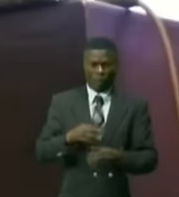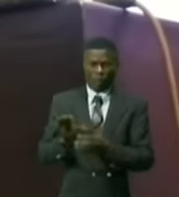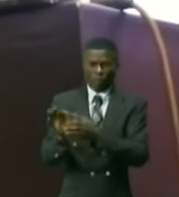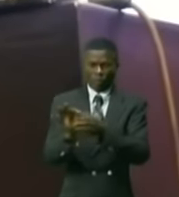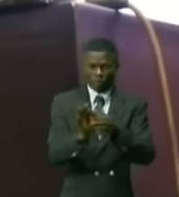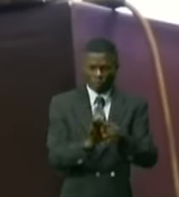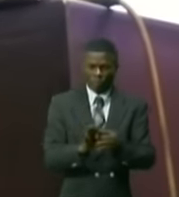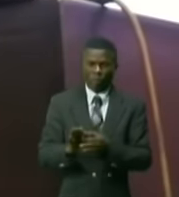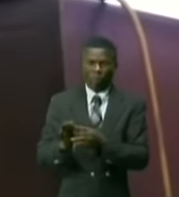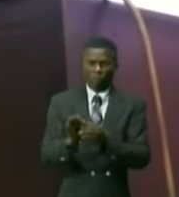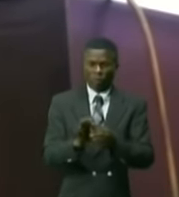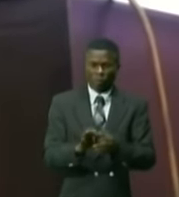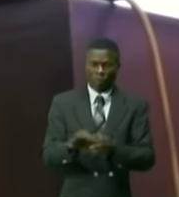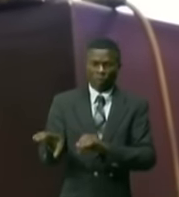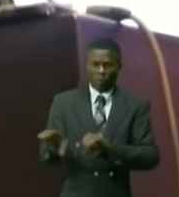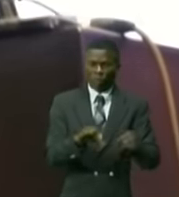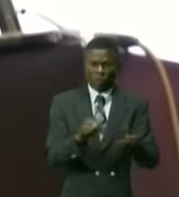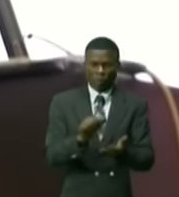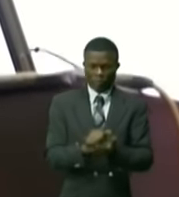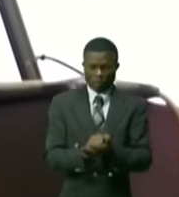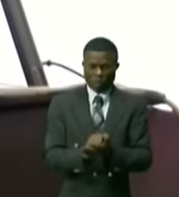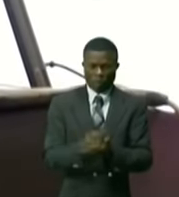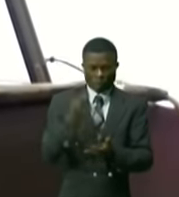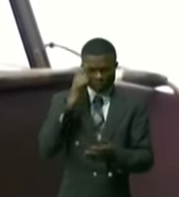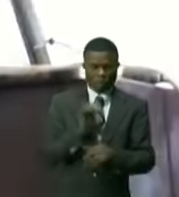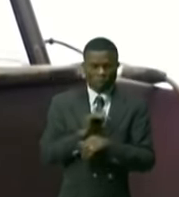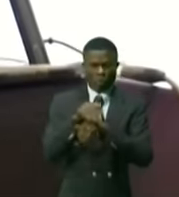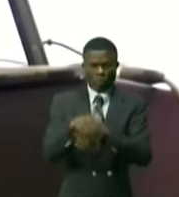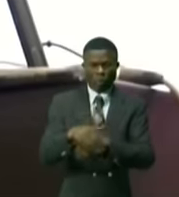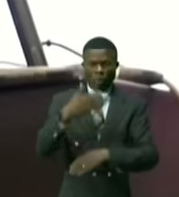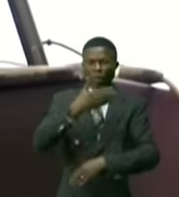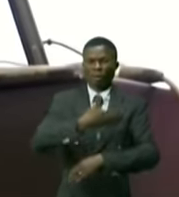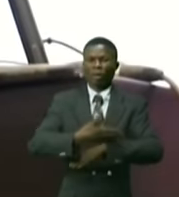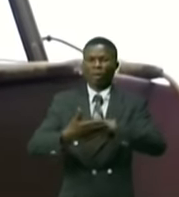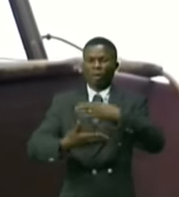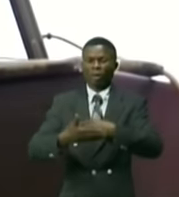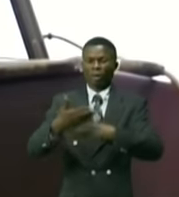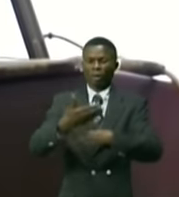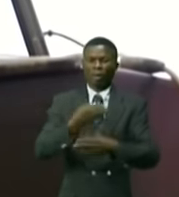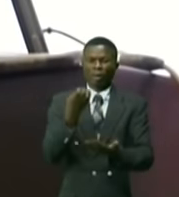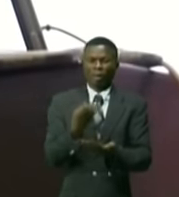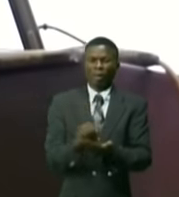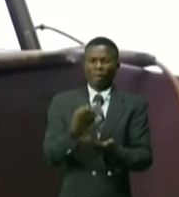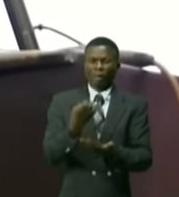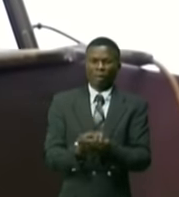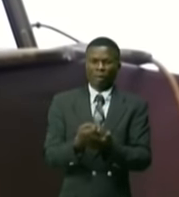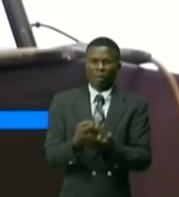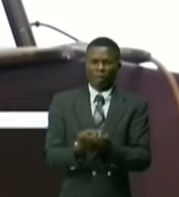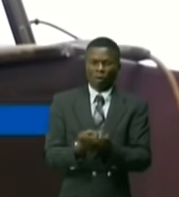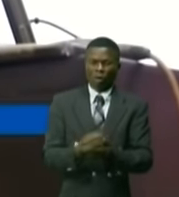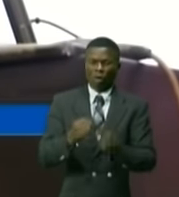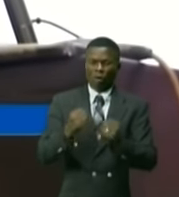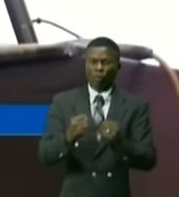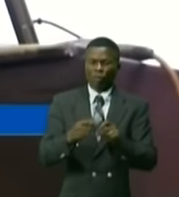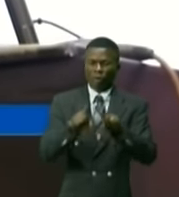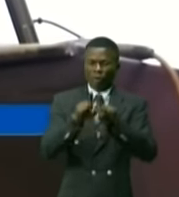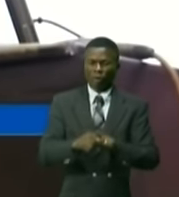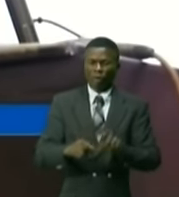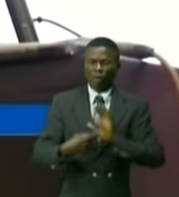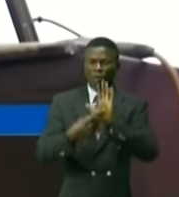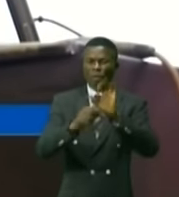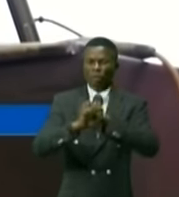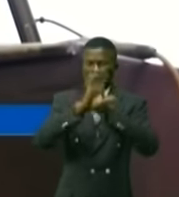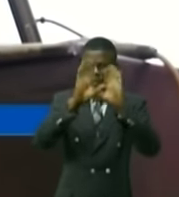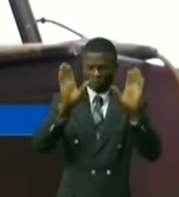coordination a toujours été de contribuer à bâtir une économie robuste et transparente,